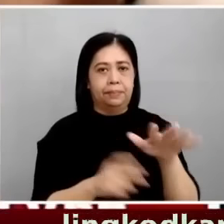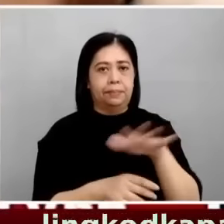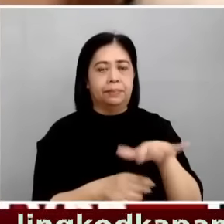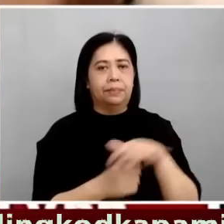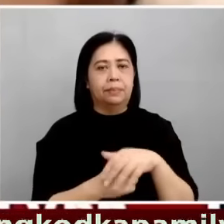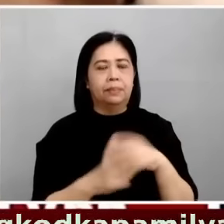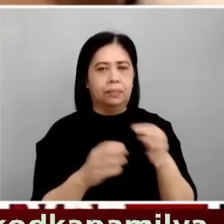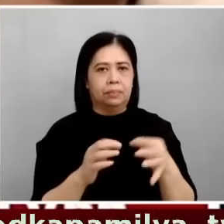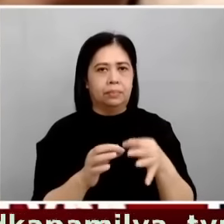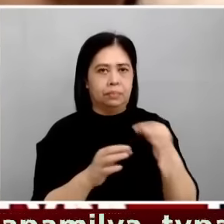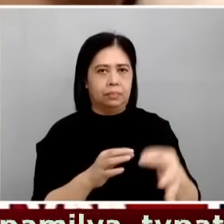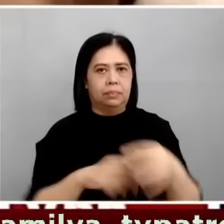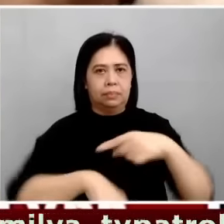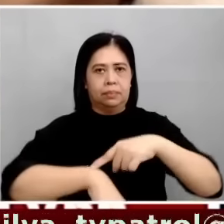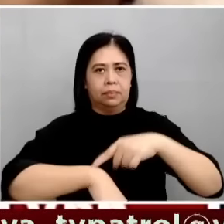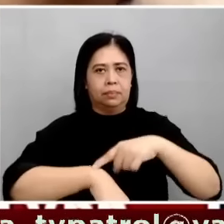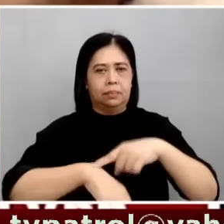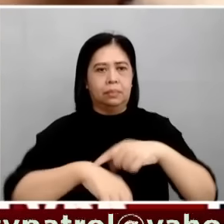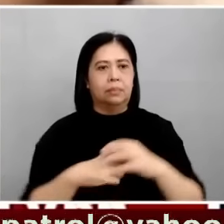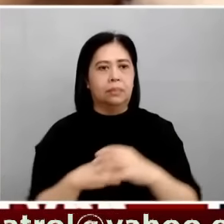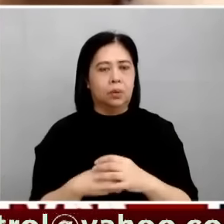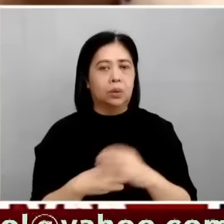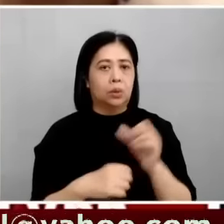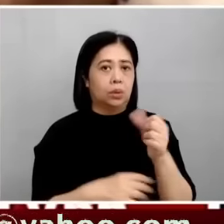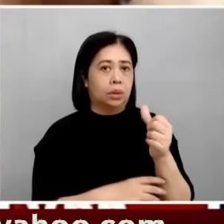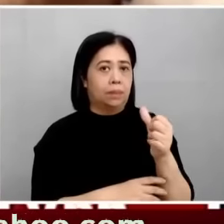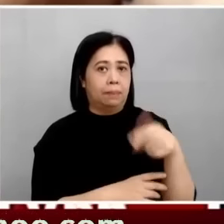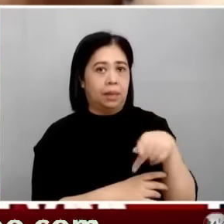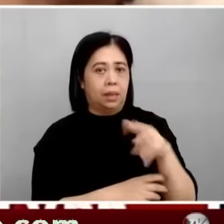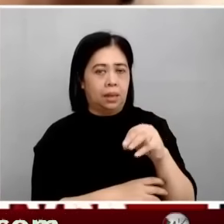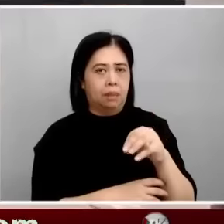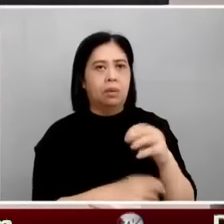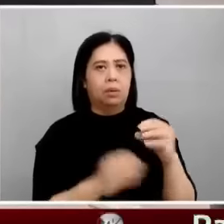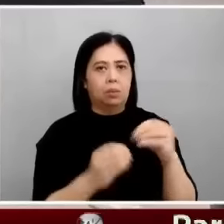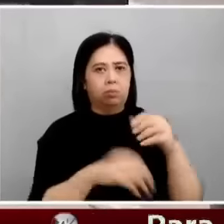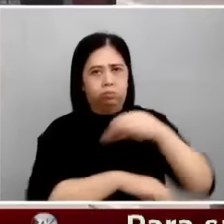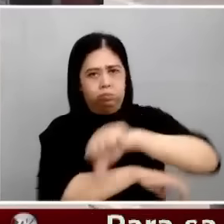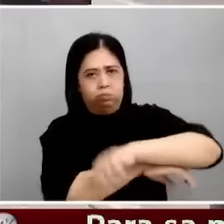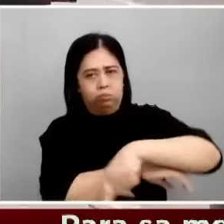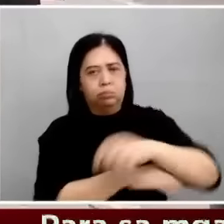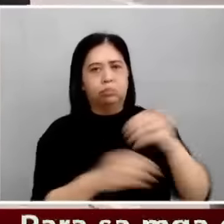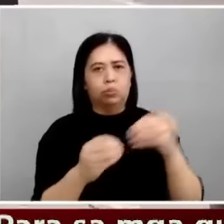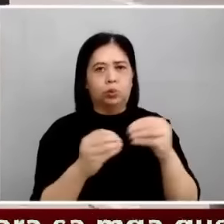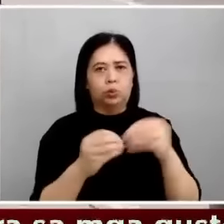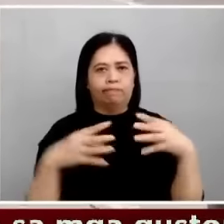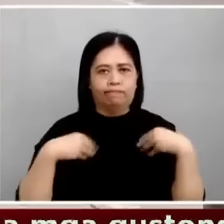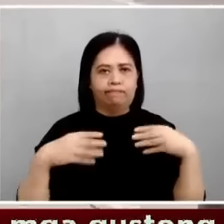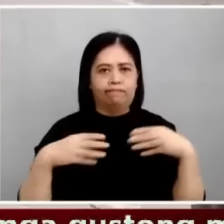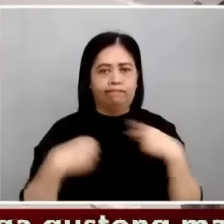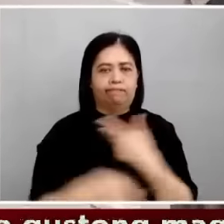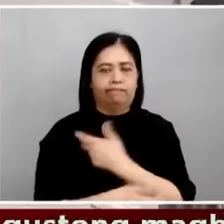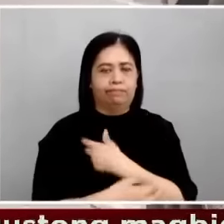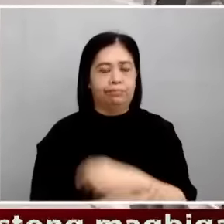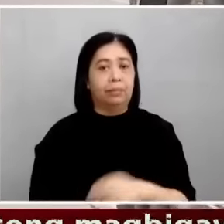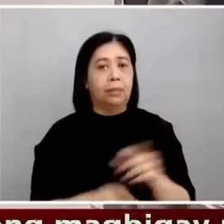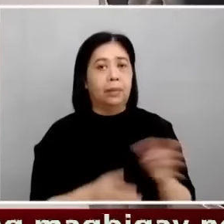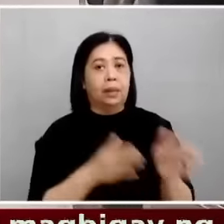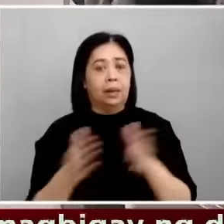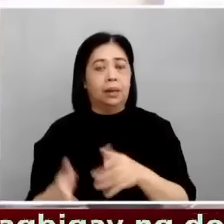I-extend namin yung hours nung iba rin also till 10 p.m. para mas marami pa tayong ma-accommodate. Samantala, tiniyak naman ni Bulacan Governor